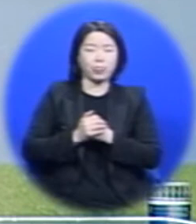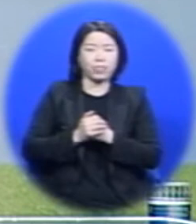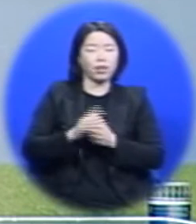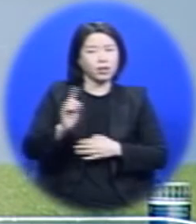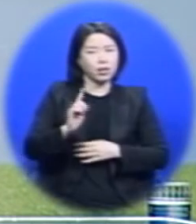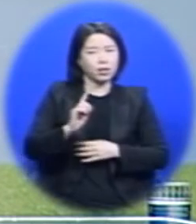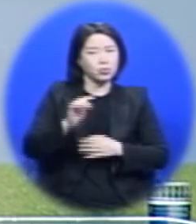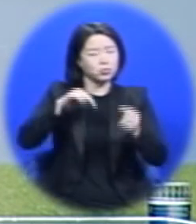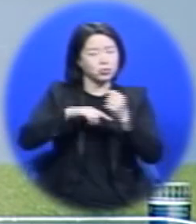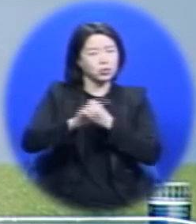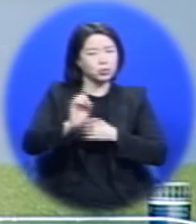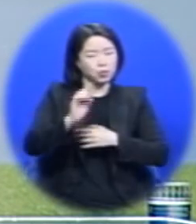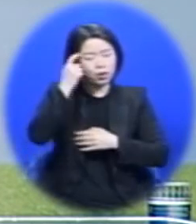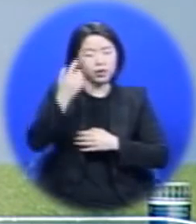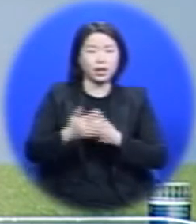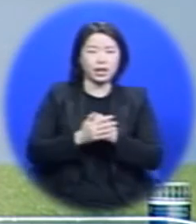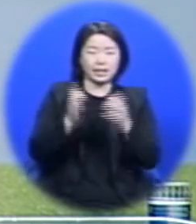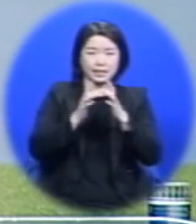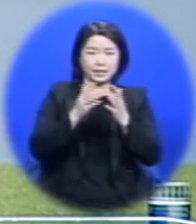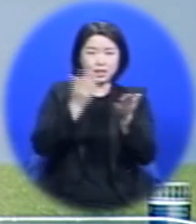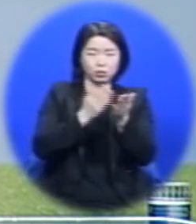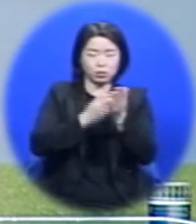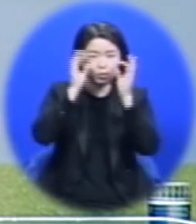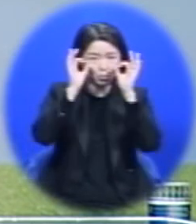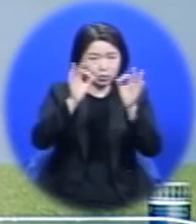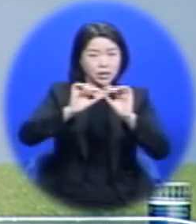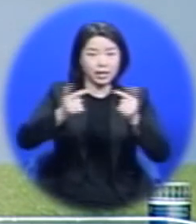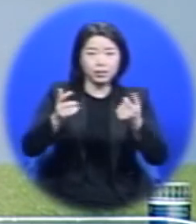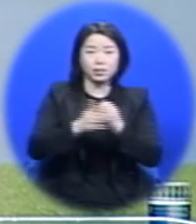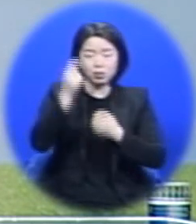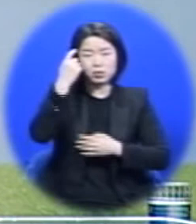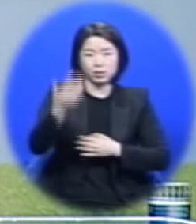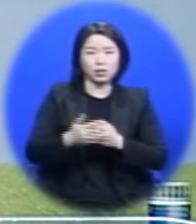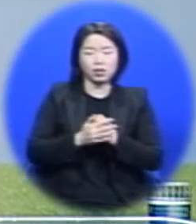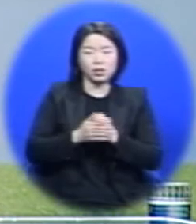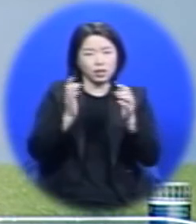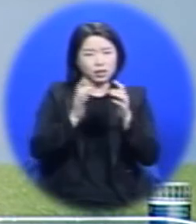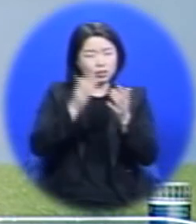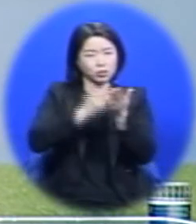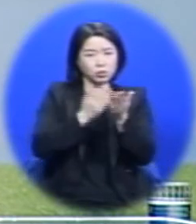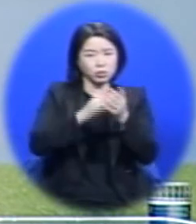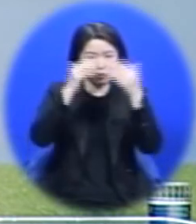이게 무슨 까닭일까? 인터넷 뉴스를 안 본 것 때문인가? 근데 실제로 인터넷